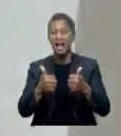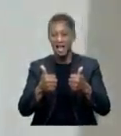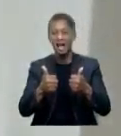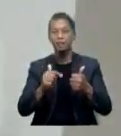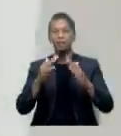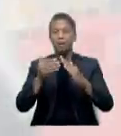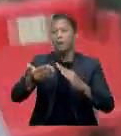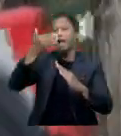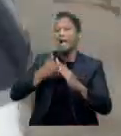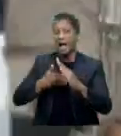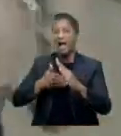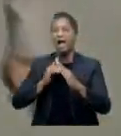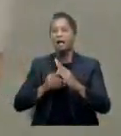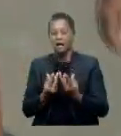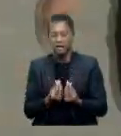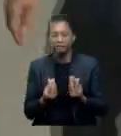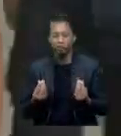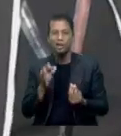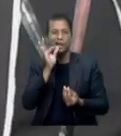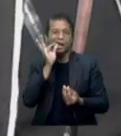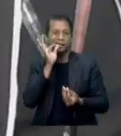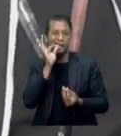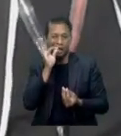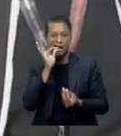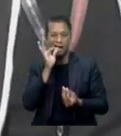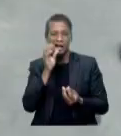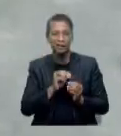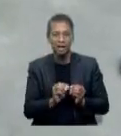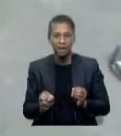halaman belakang. Pelaku berdalih menanam ganja untuk konsumsi pribadi, bukan diperjualbelikan.